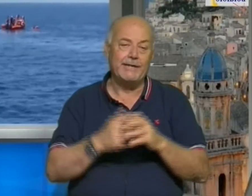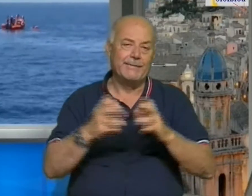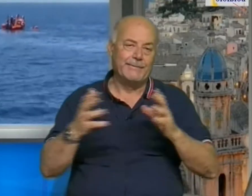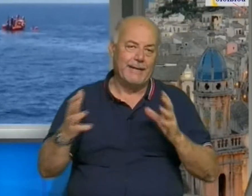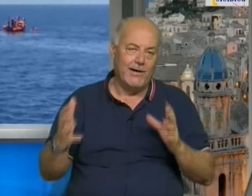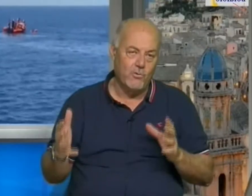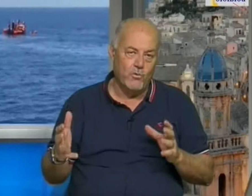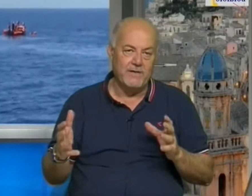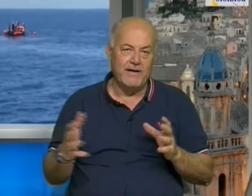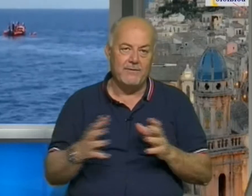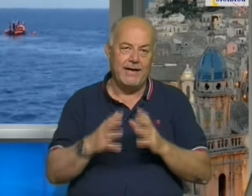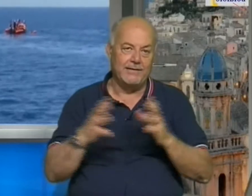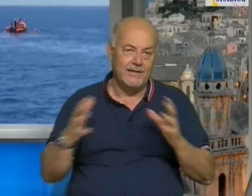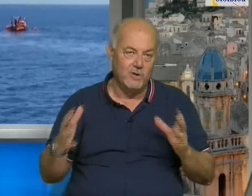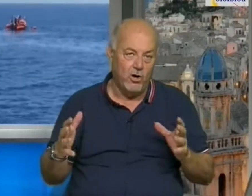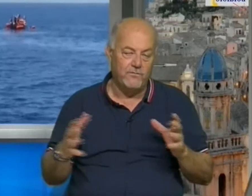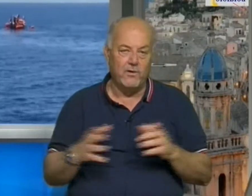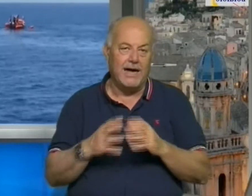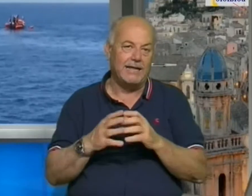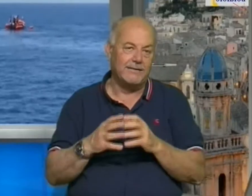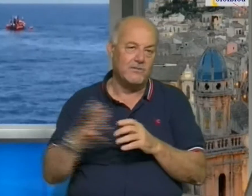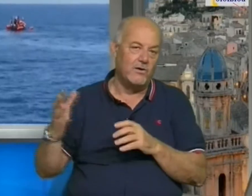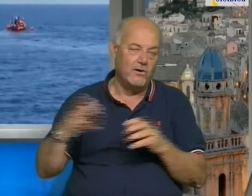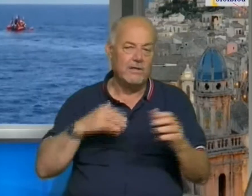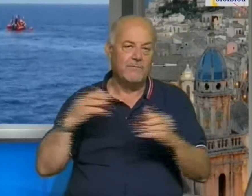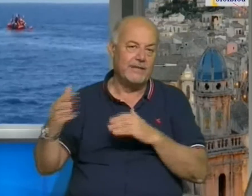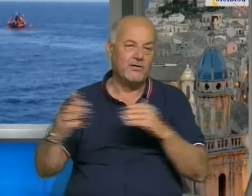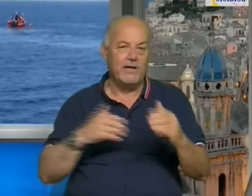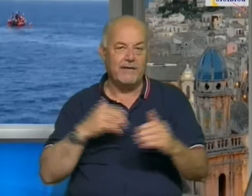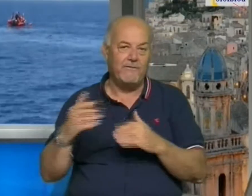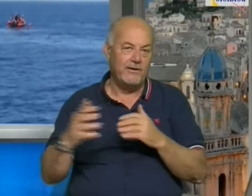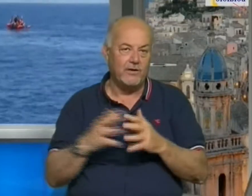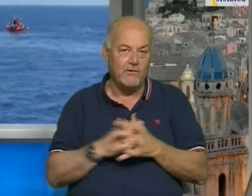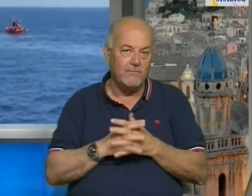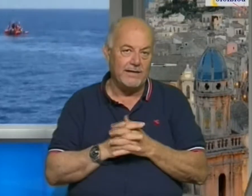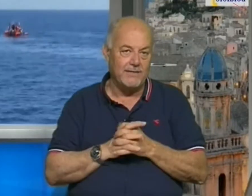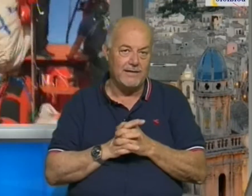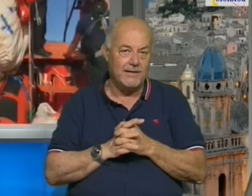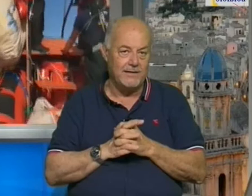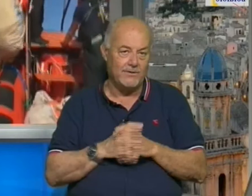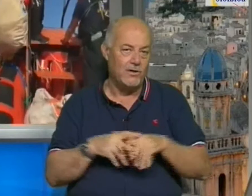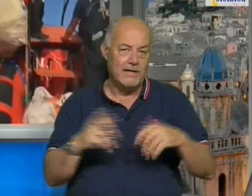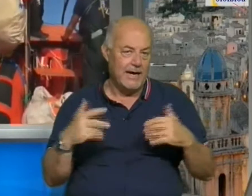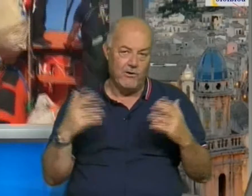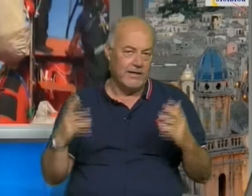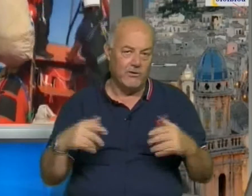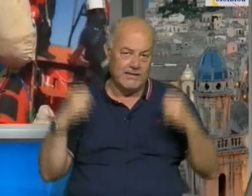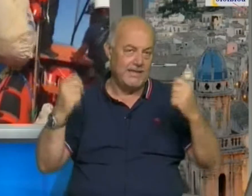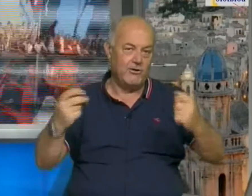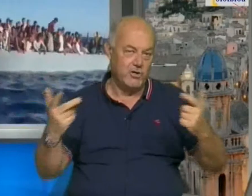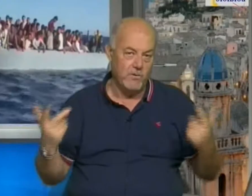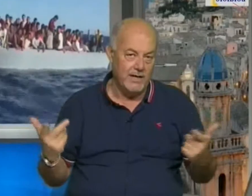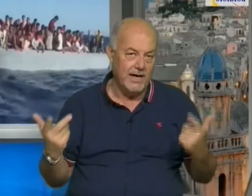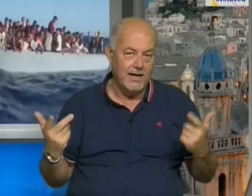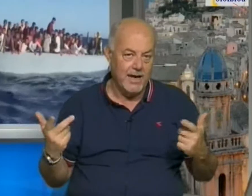ieri, alcuni veramente soffrono, altri sono persone che fanno regolarmente avanti e indietro, e non credo che